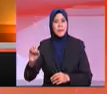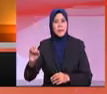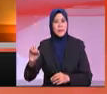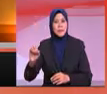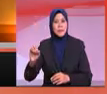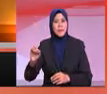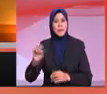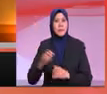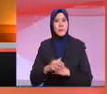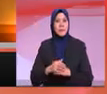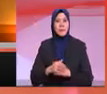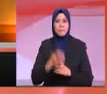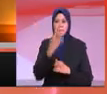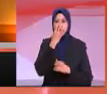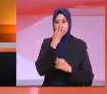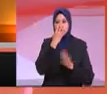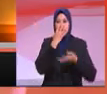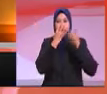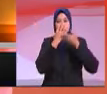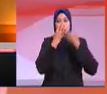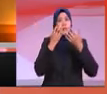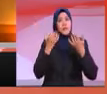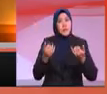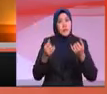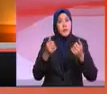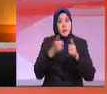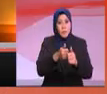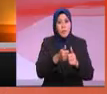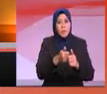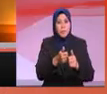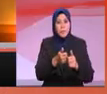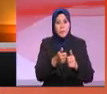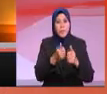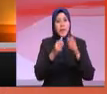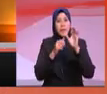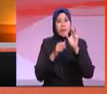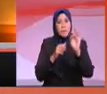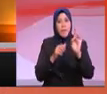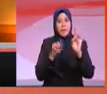ventilator. Begitu juga, kalau berdasarkan daripada MIA,